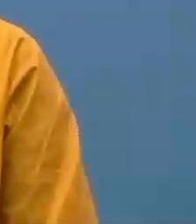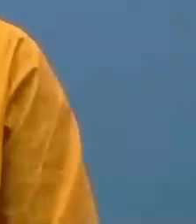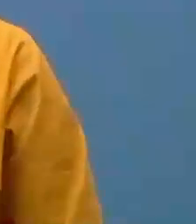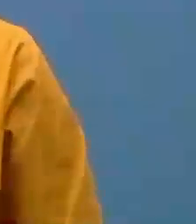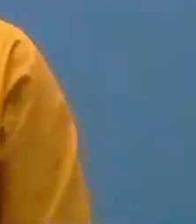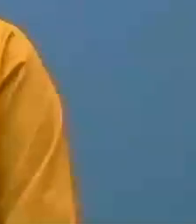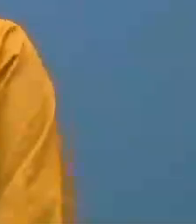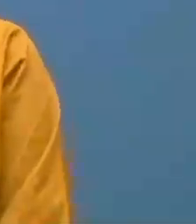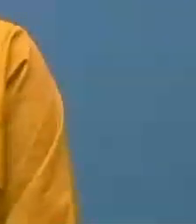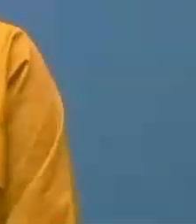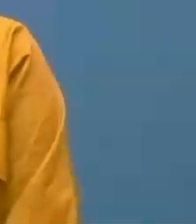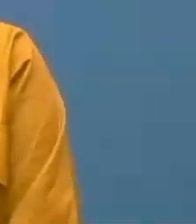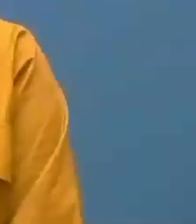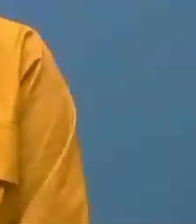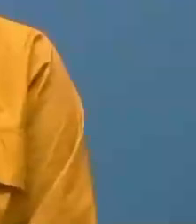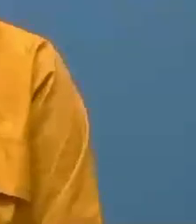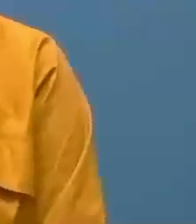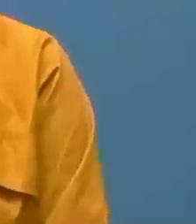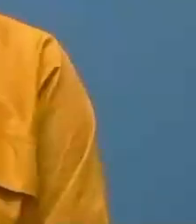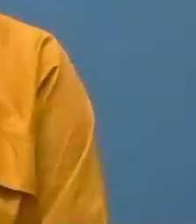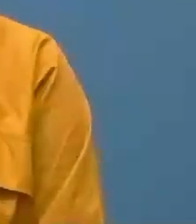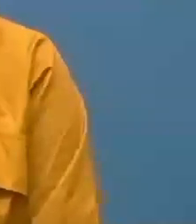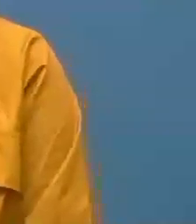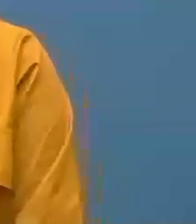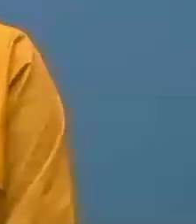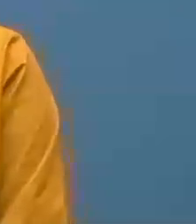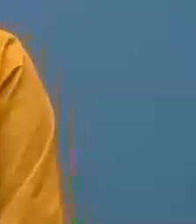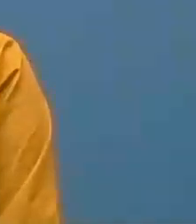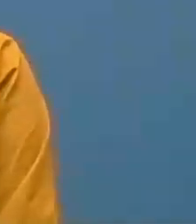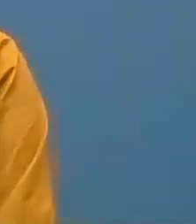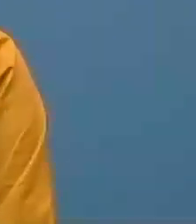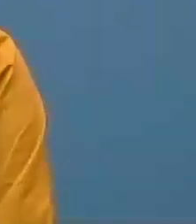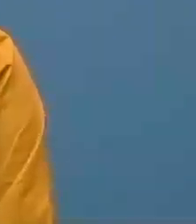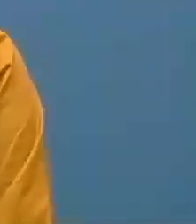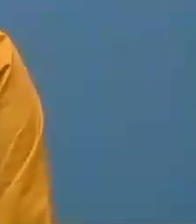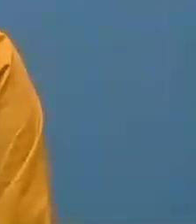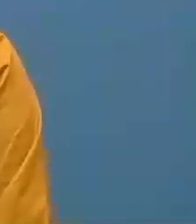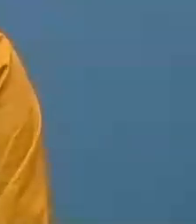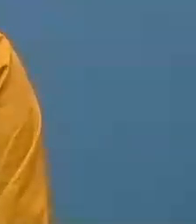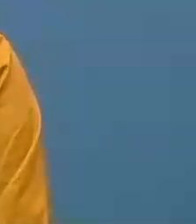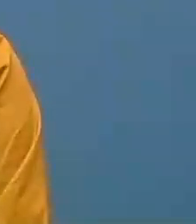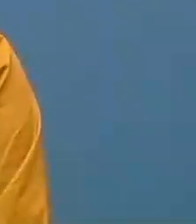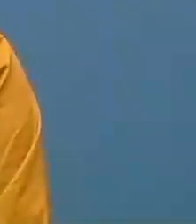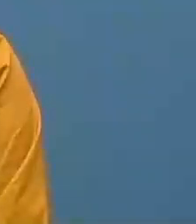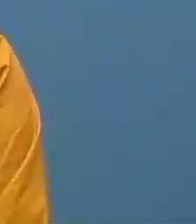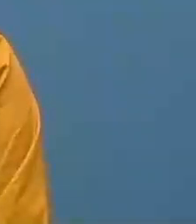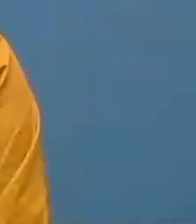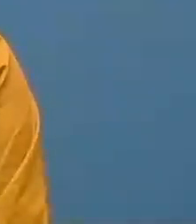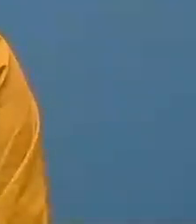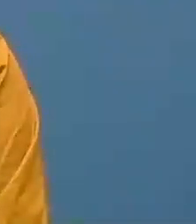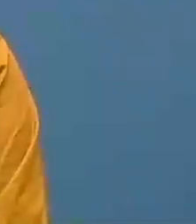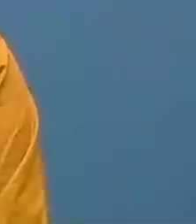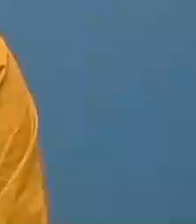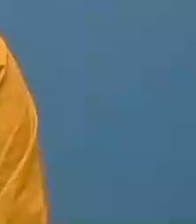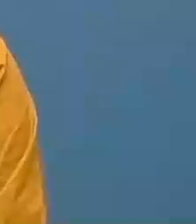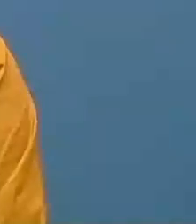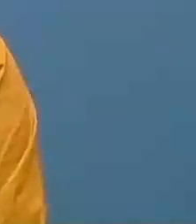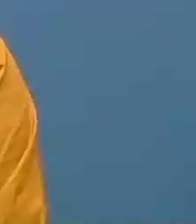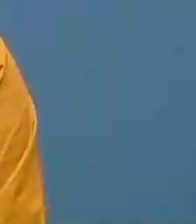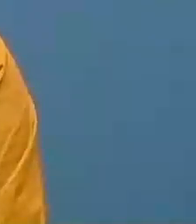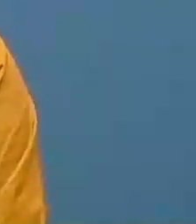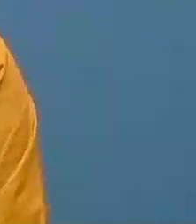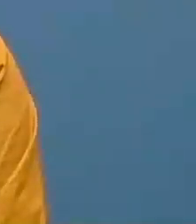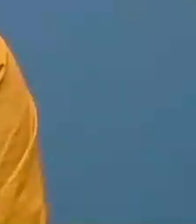神呢在这里说呢，在预言呢说，你们会成为巴比伦的这个被